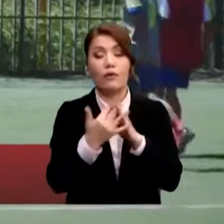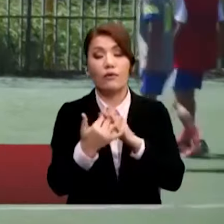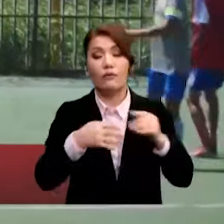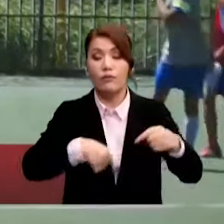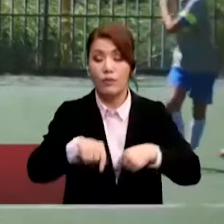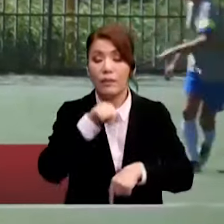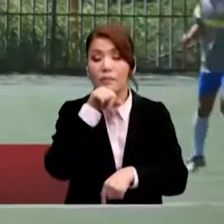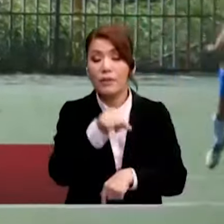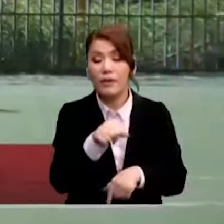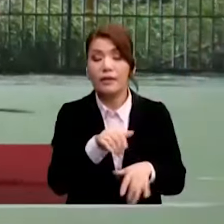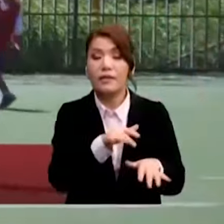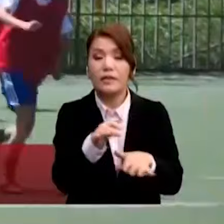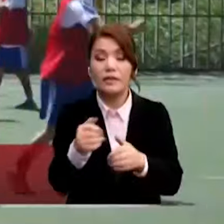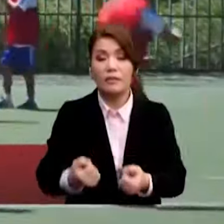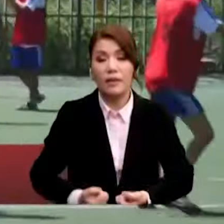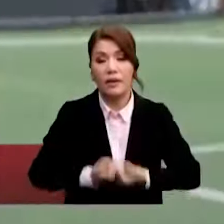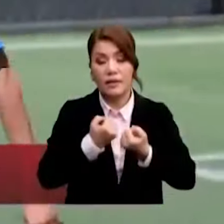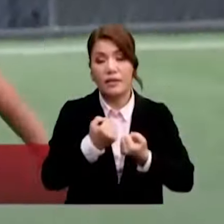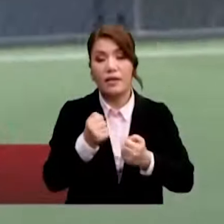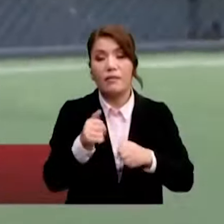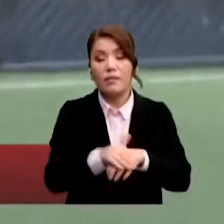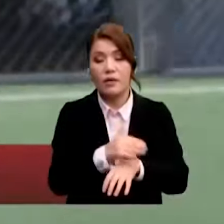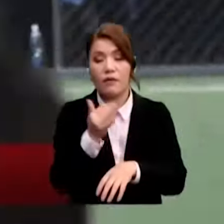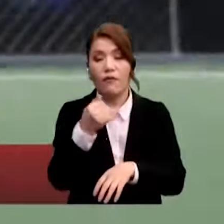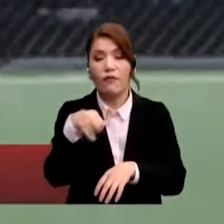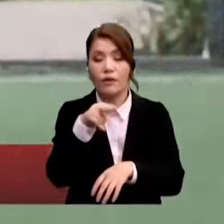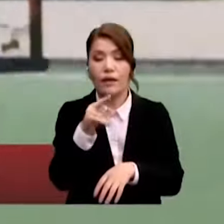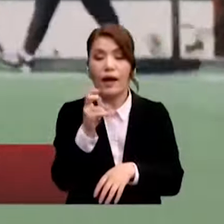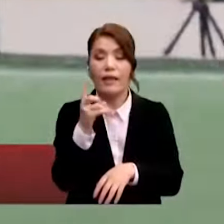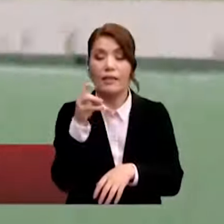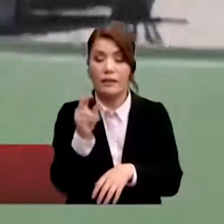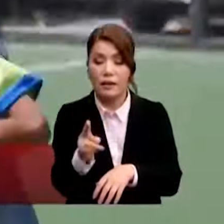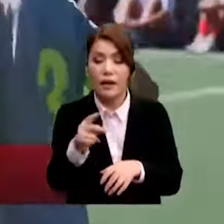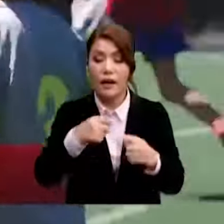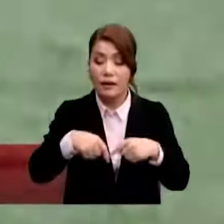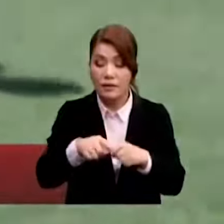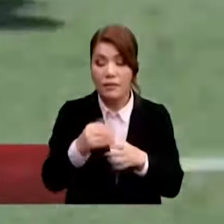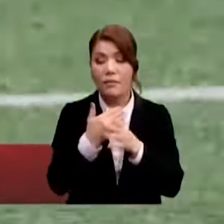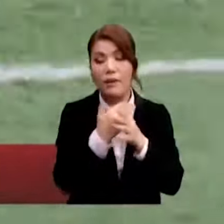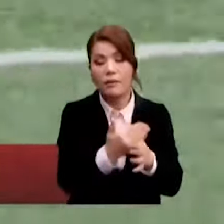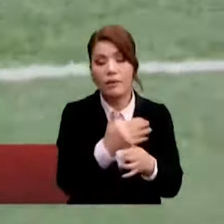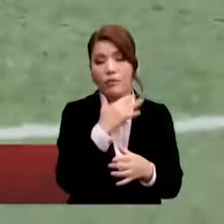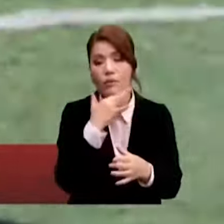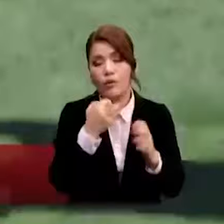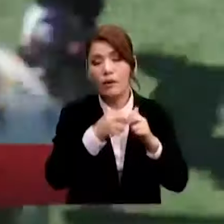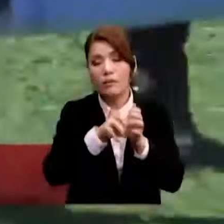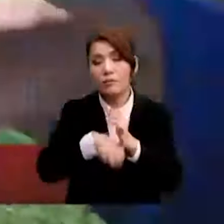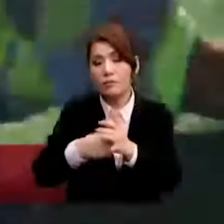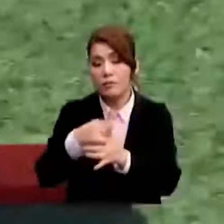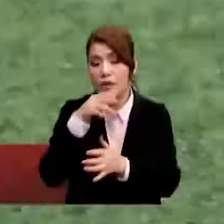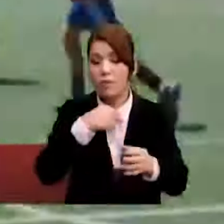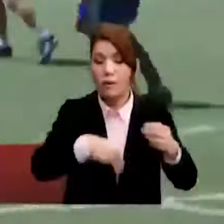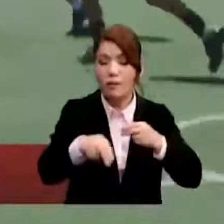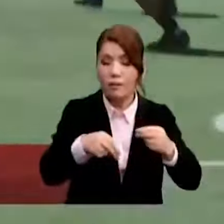проект «Аул футбол» смог благодаря содействию и поддержке благотворительного фонда «Халык». Организация помогла решить множество